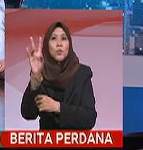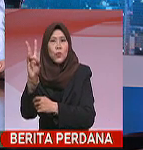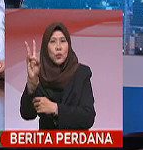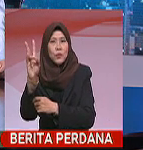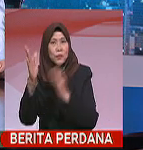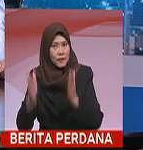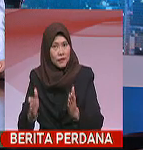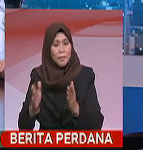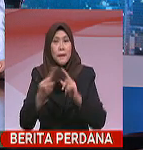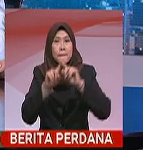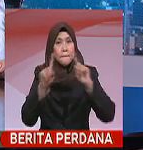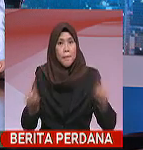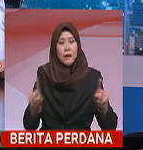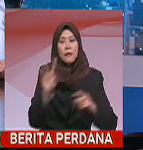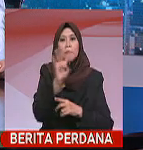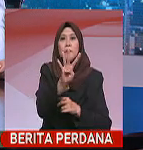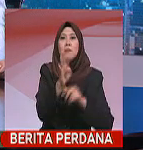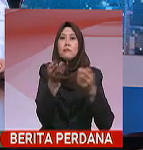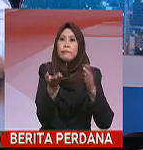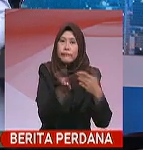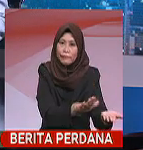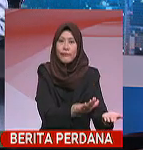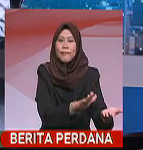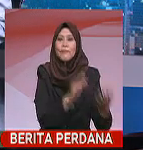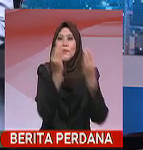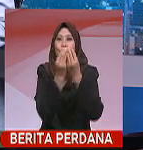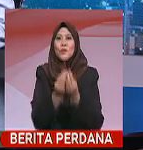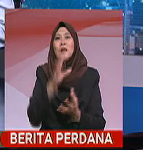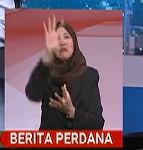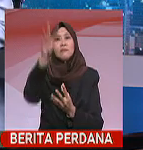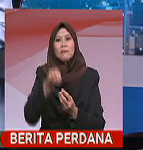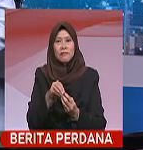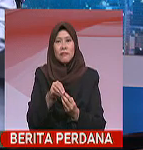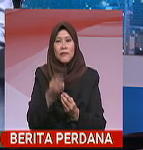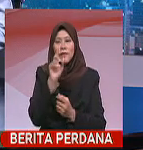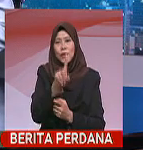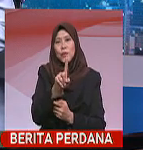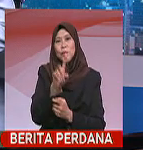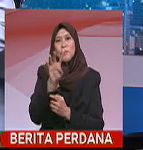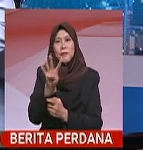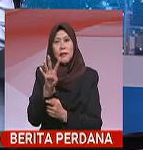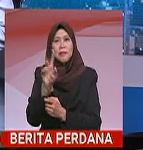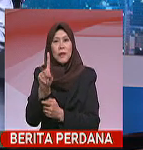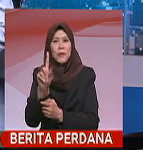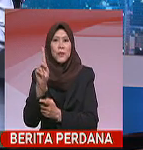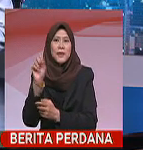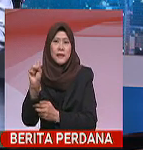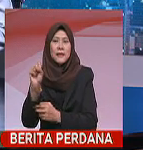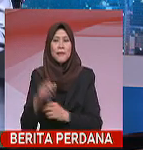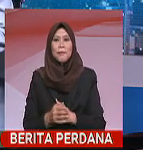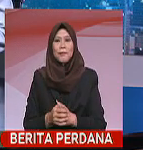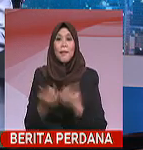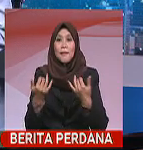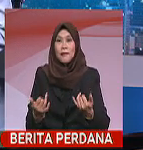10,427. Bagaimanapun, 4 kematian dilaporkan menjadikan jumlah kumulatif 141 kes.